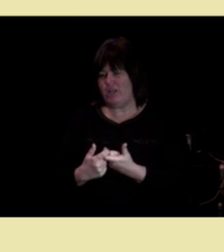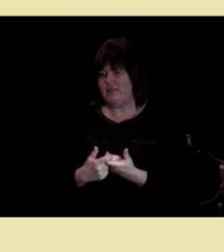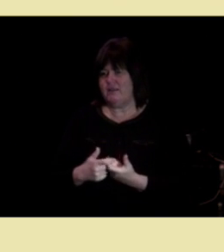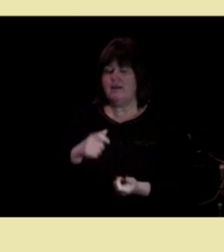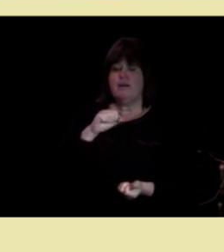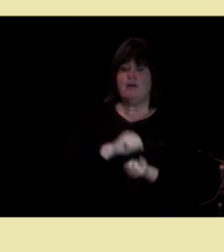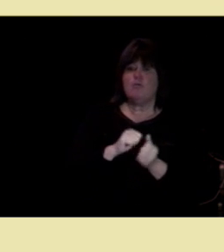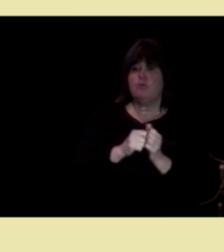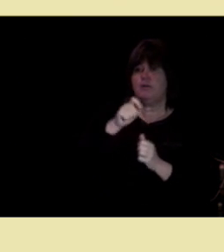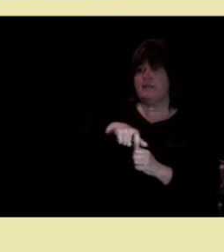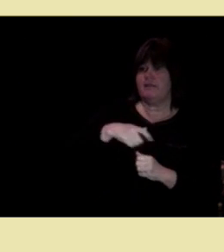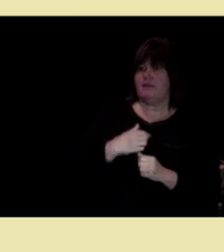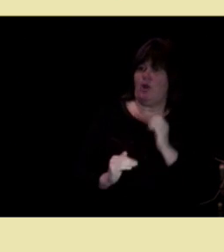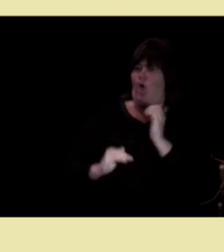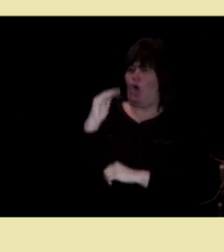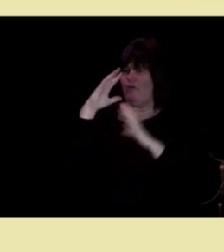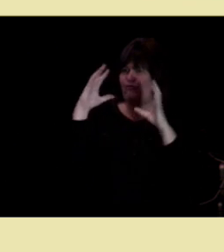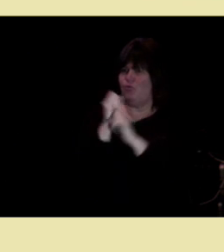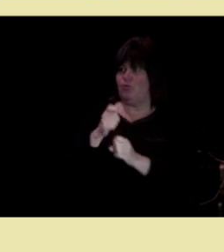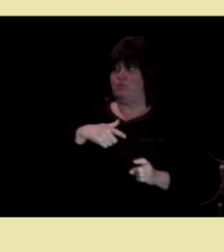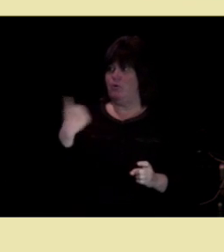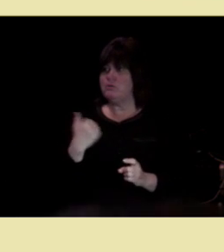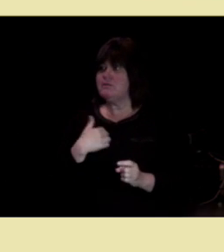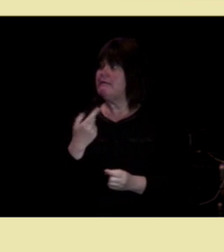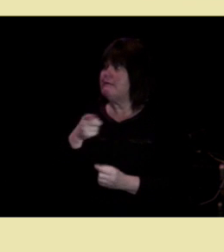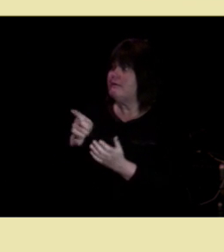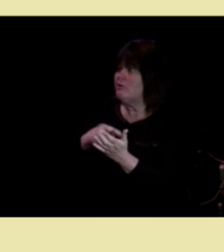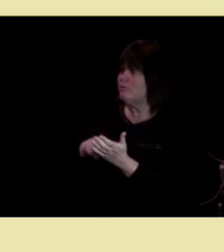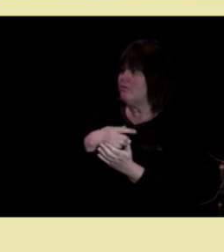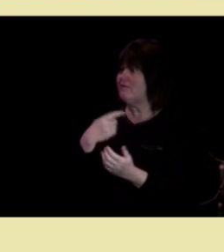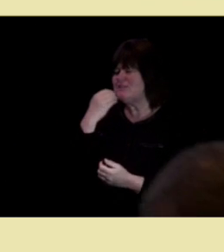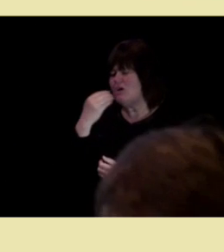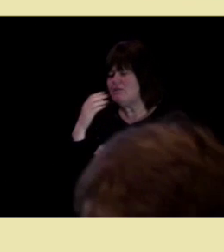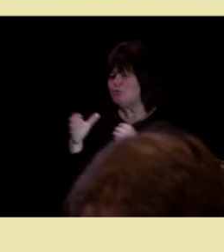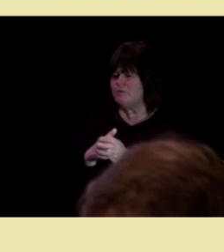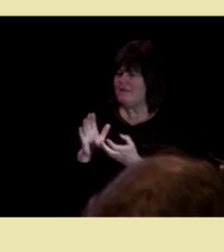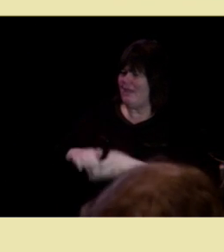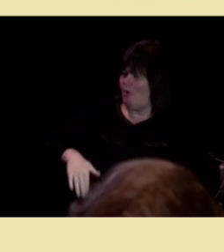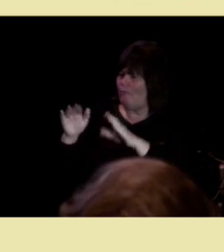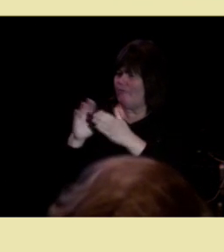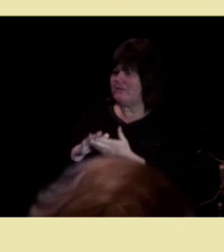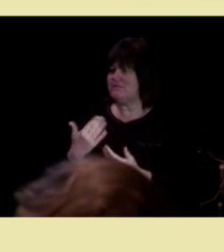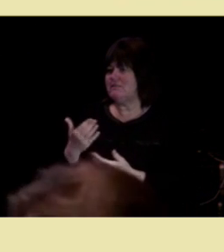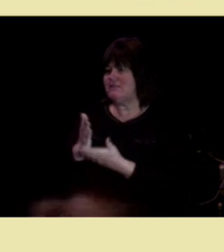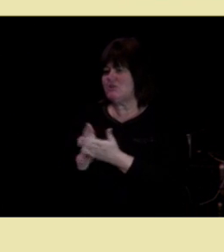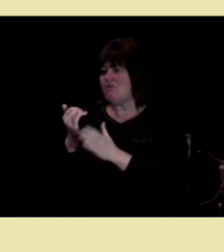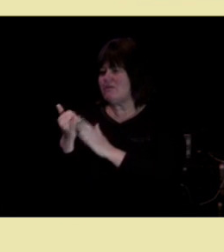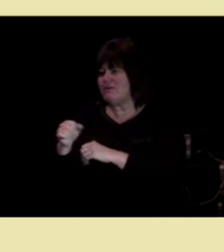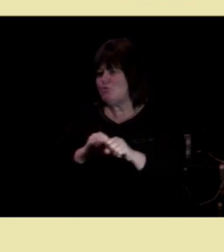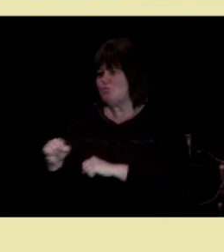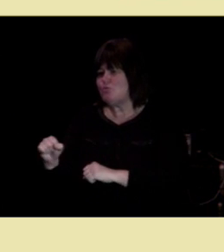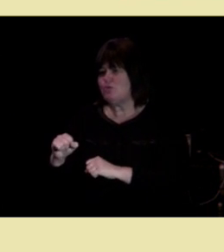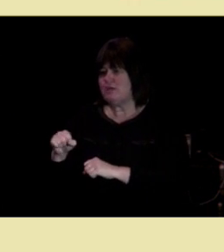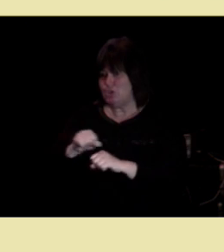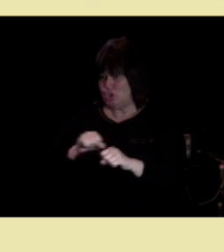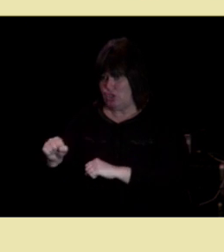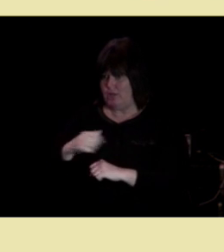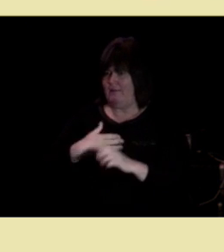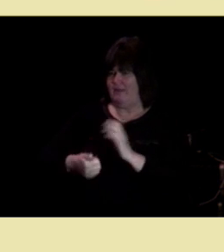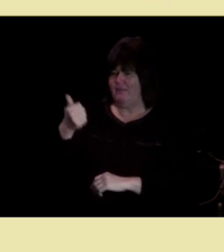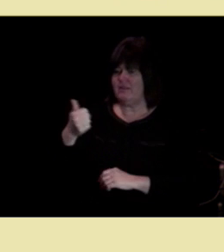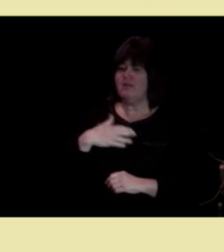et høyt fokus på oss, de etterspør. Vi stadig kommitté oppvekst, det saker i kommunestyret, veldig viktig. Vi har en egen koordinator som holder